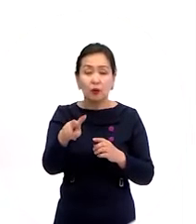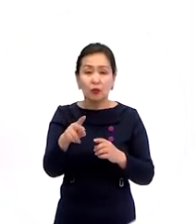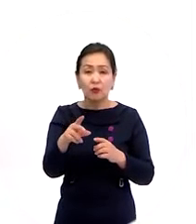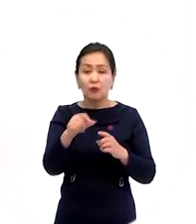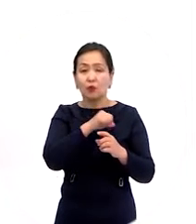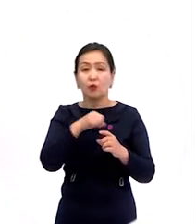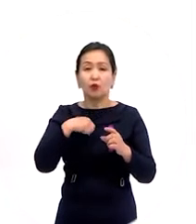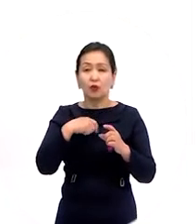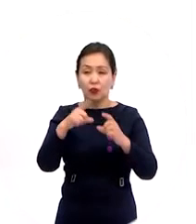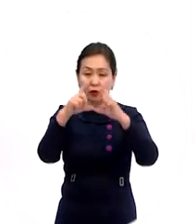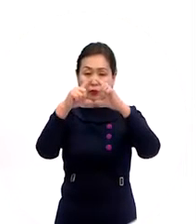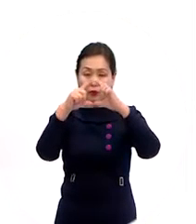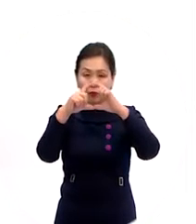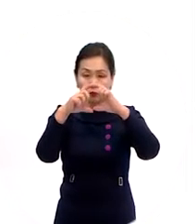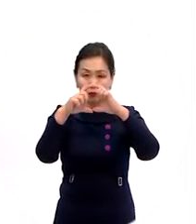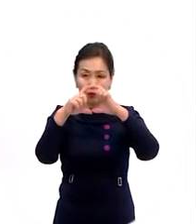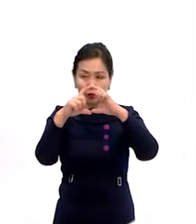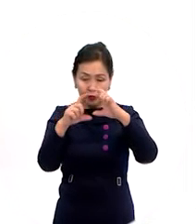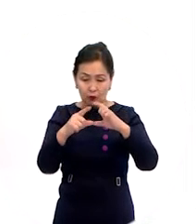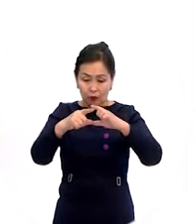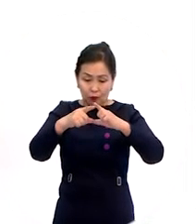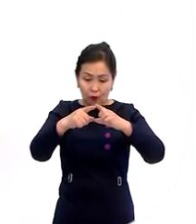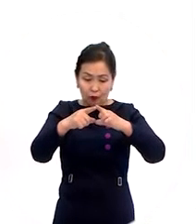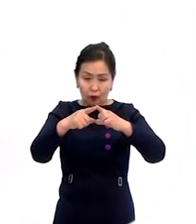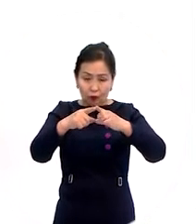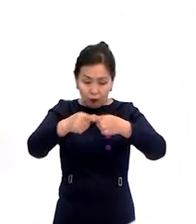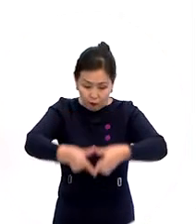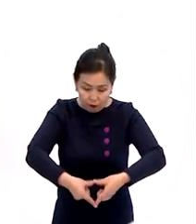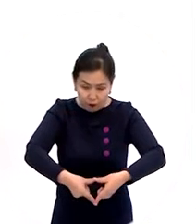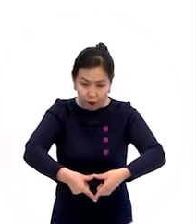өөрийгөө ингэж төсөөлж зураарай.